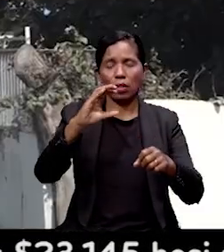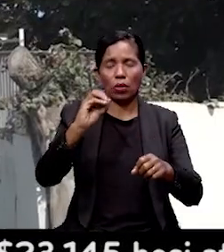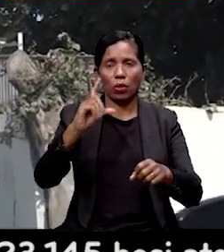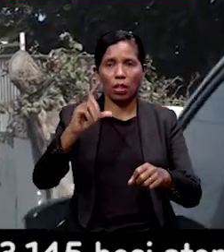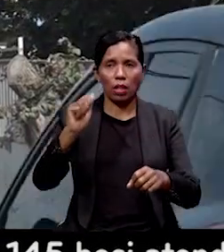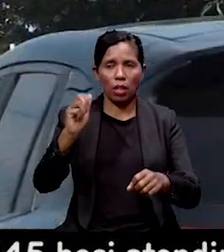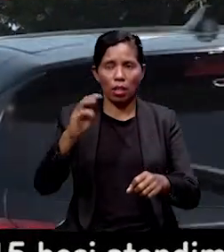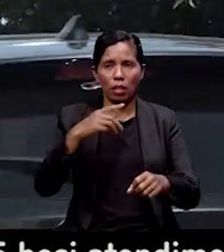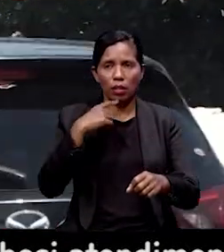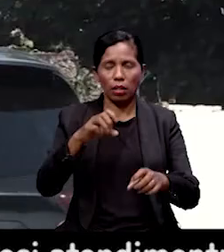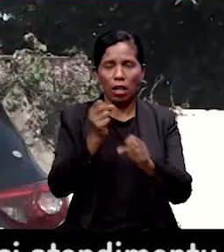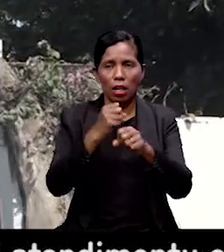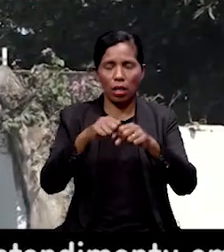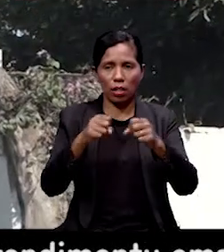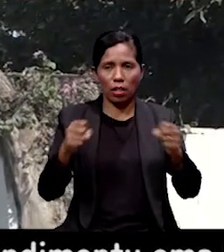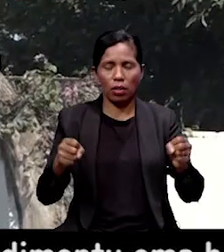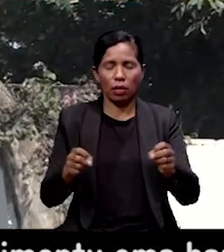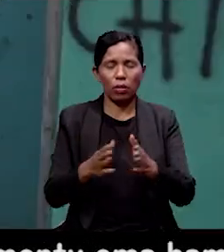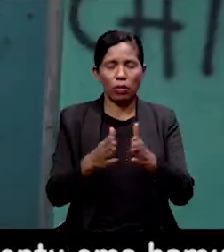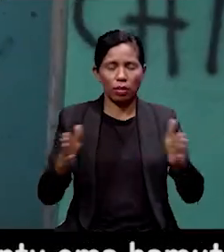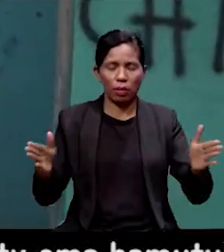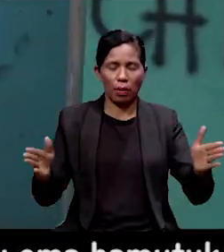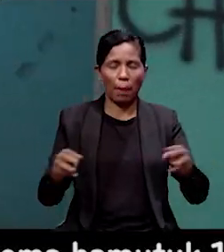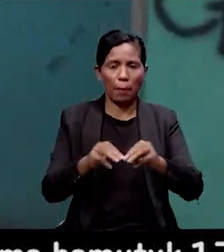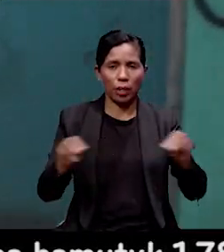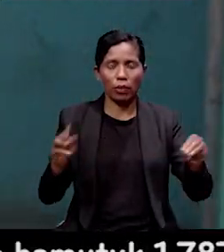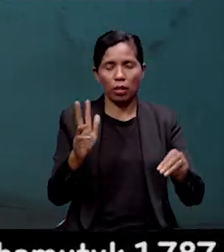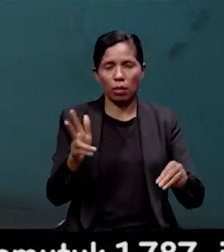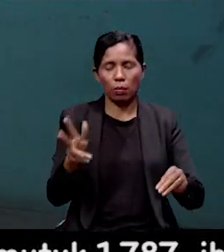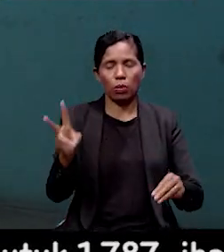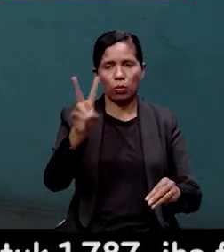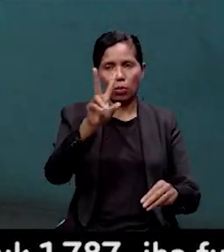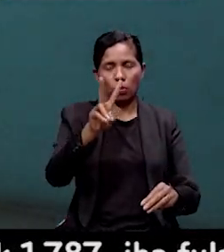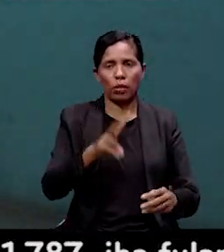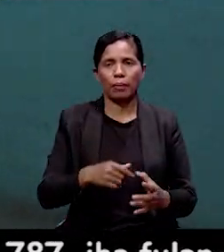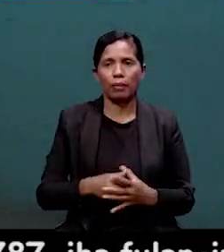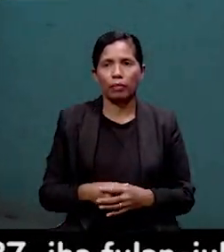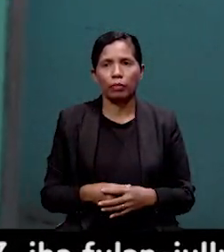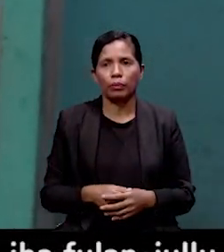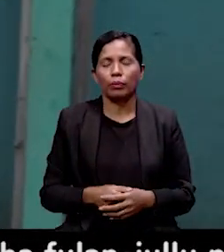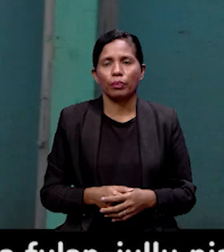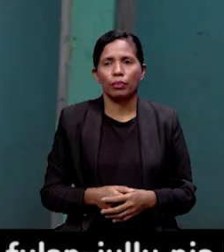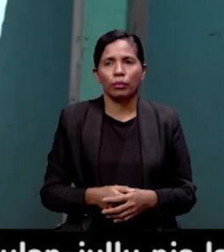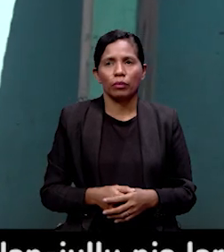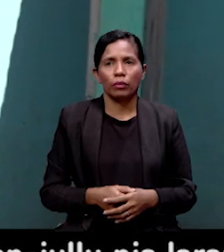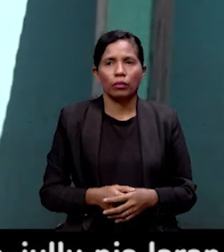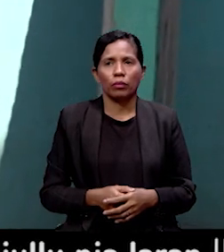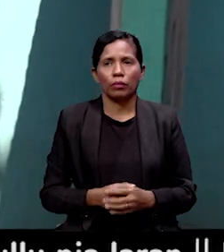ne se construi honeluan metro tonululu resin rua. Felicitas Borges, Zaime dos Santos, ZMN.